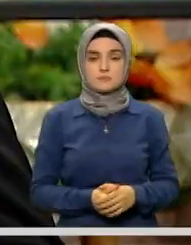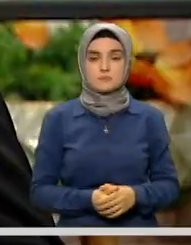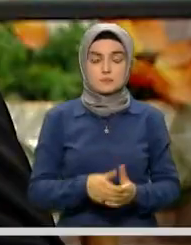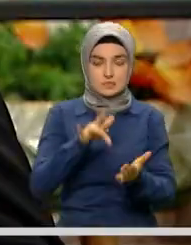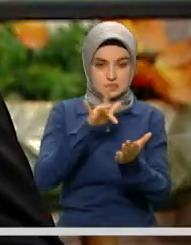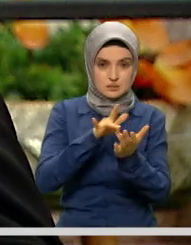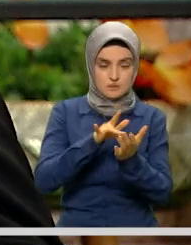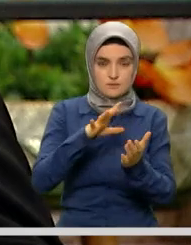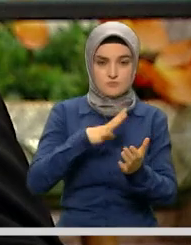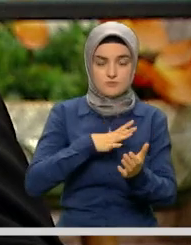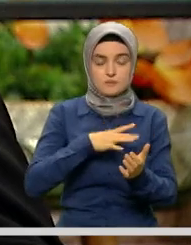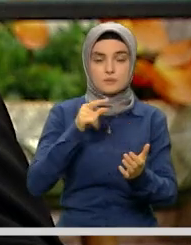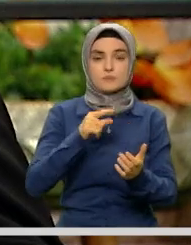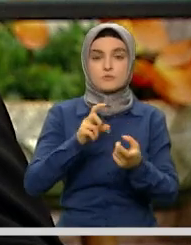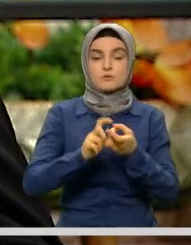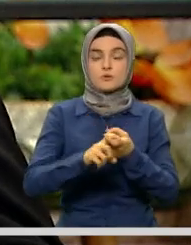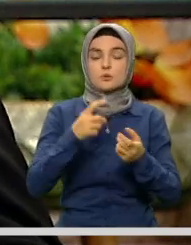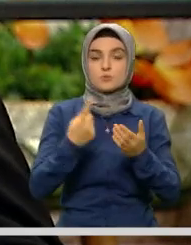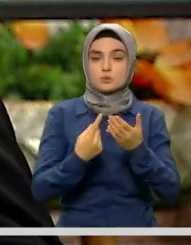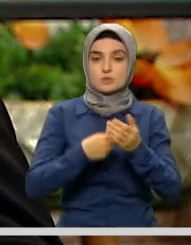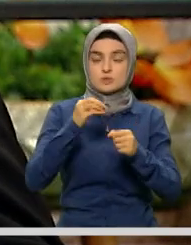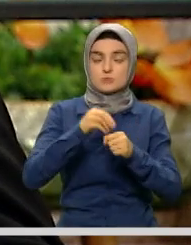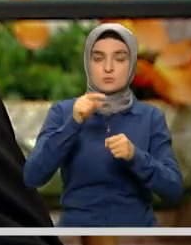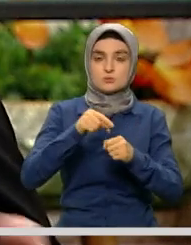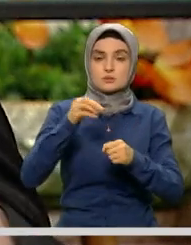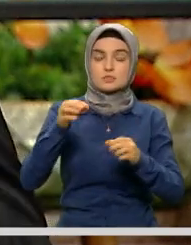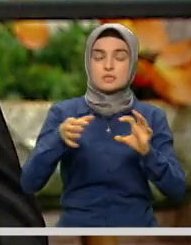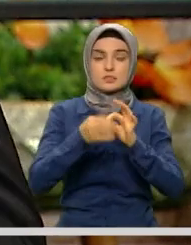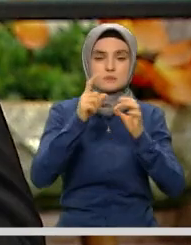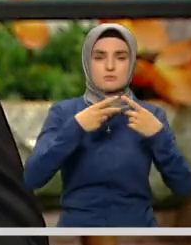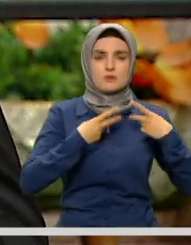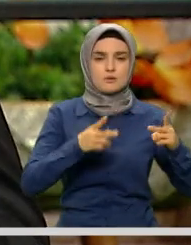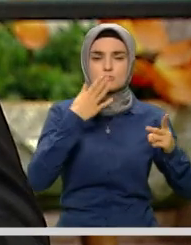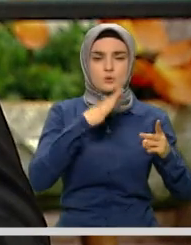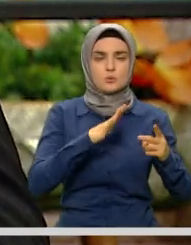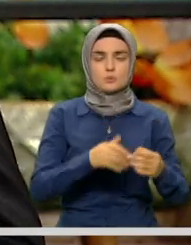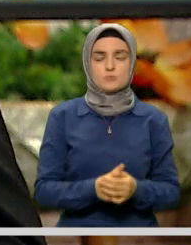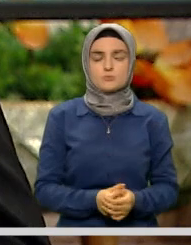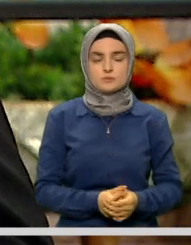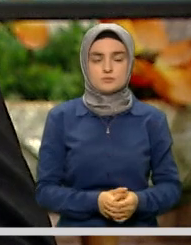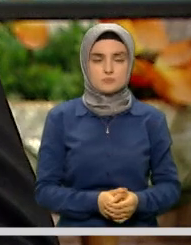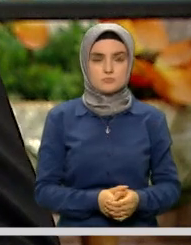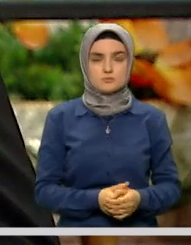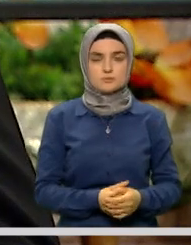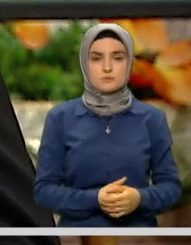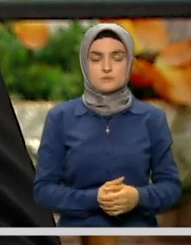cezası var ve Kur'an-ı Kerim'de bununla ilgili bir af yok. Yani böyle bir af ayeti gelmemiş daha. Ve